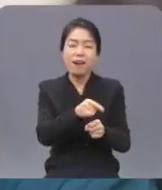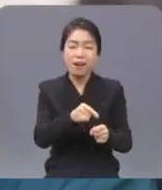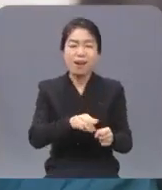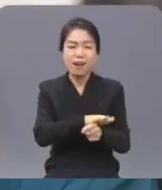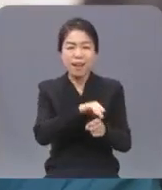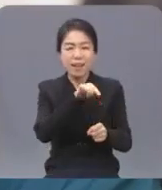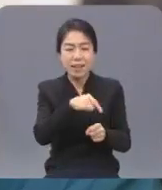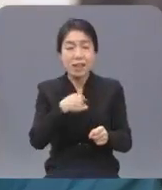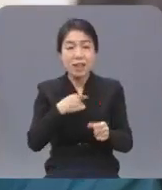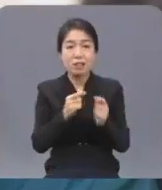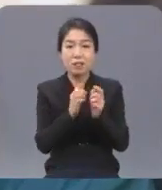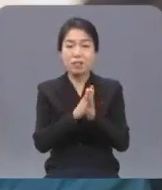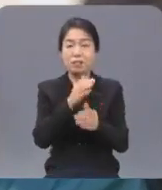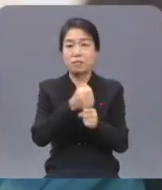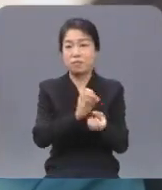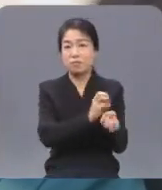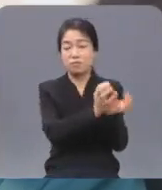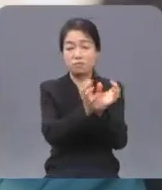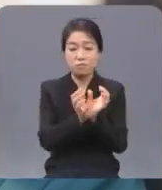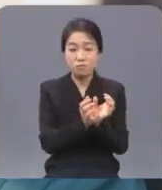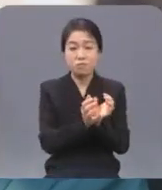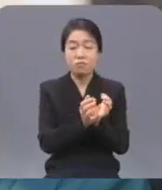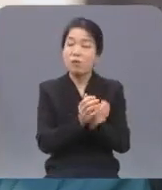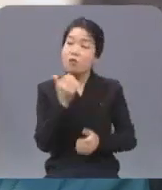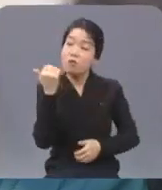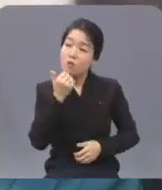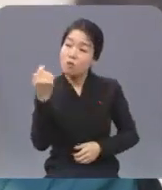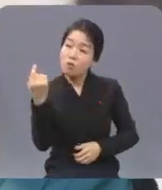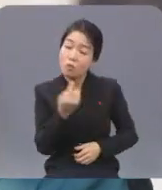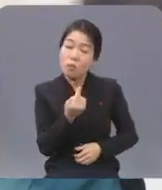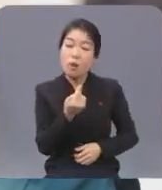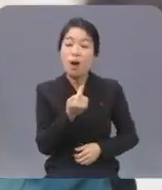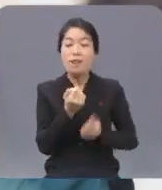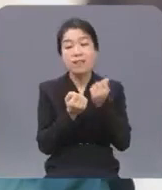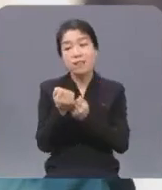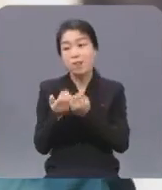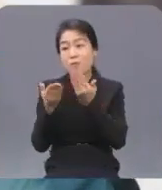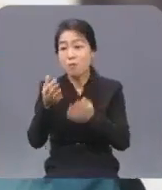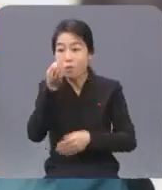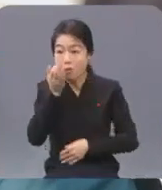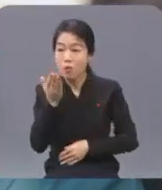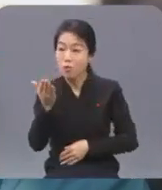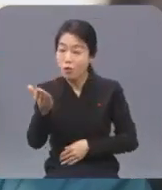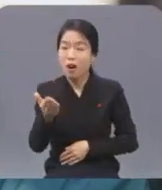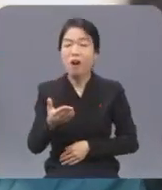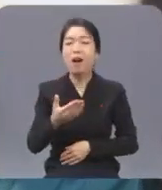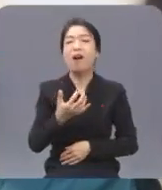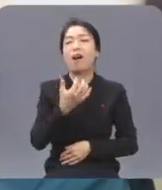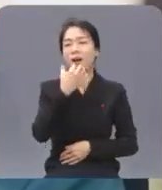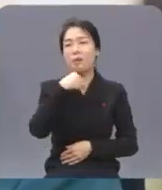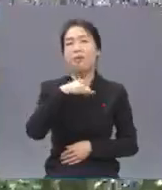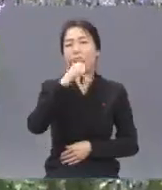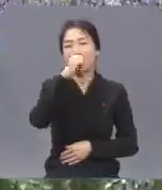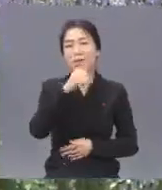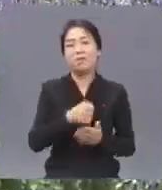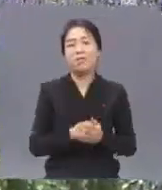가는 내가 만든 정원을 다른 손님에게 설명을 한다는 것 자체가 많이